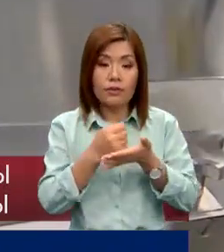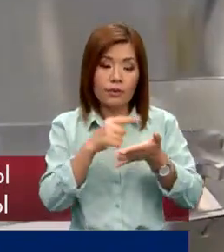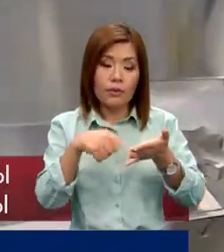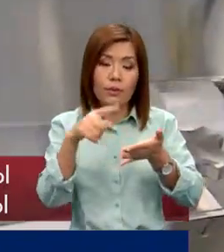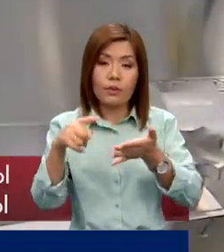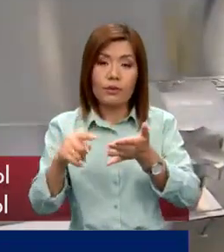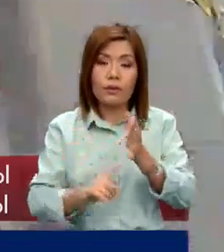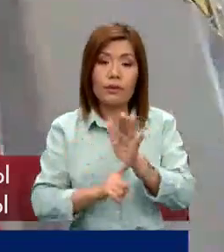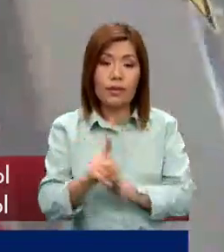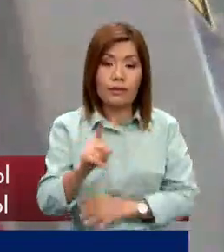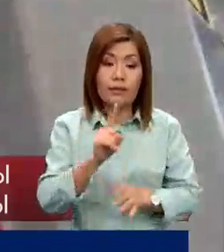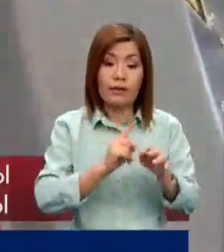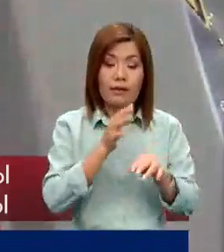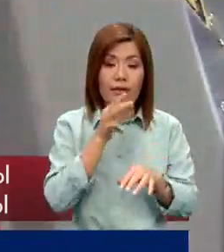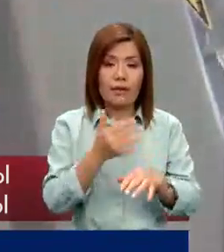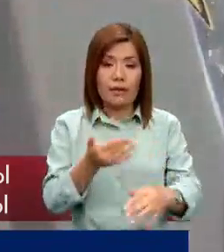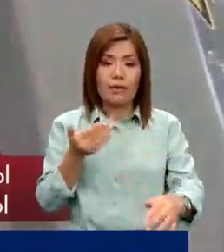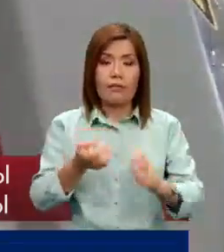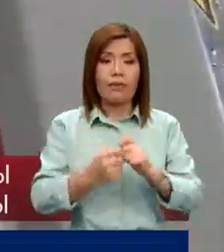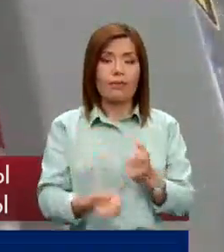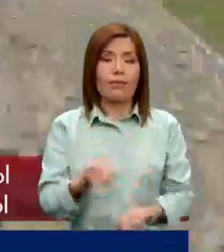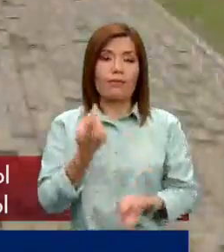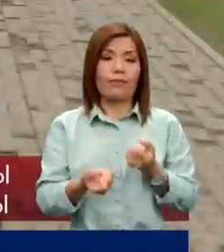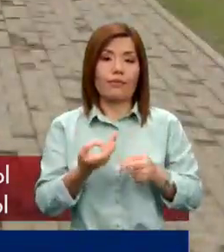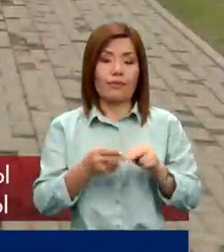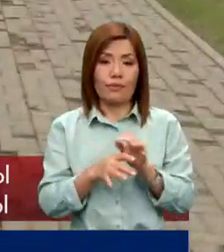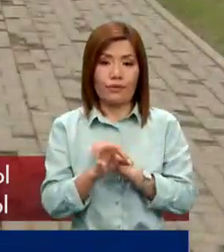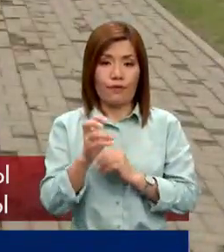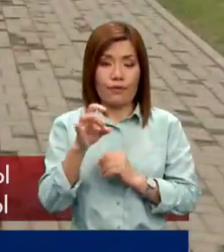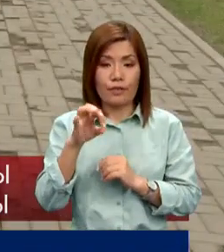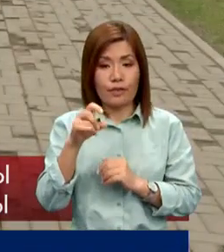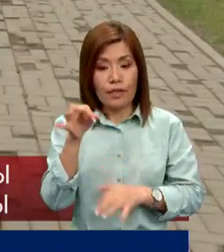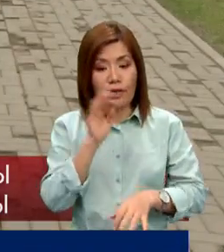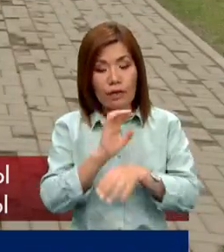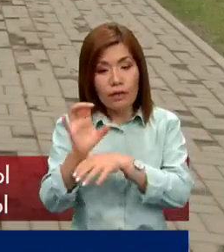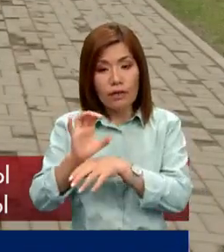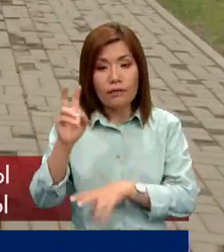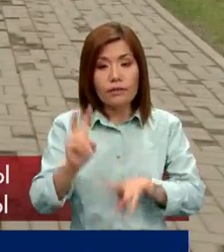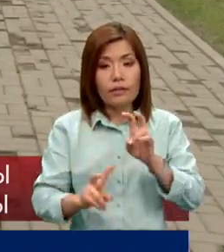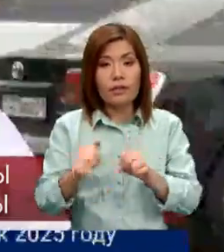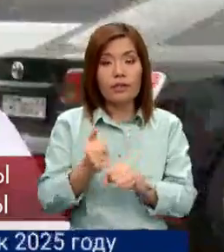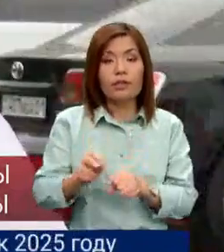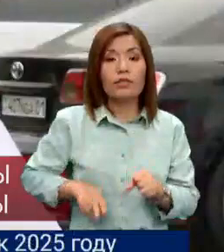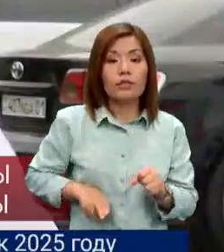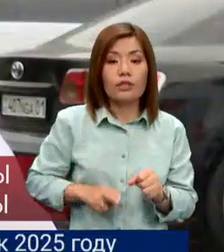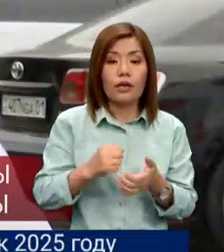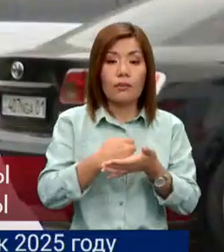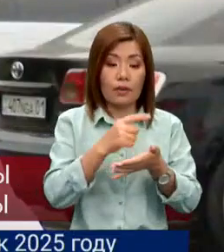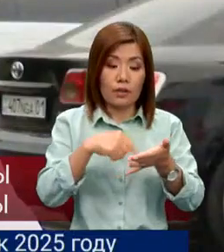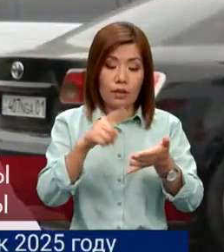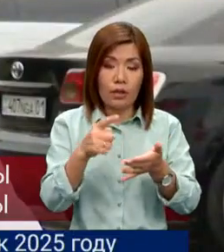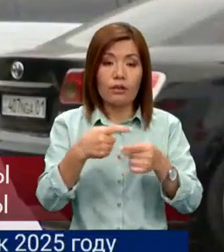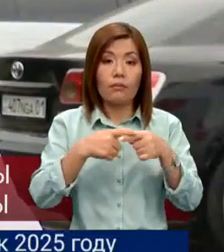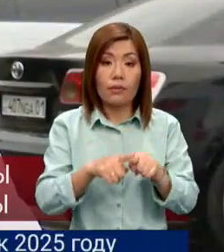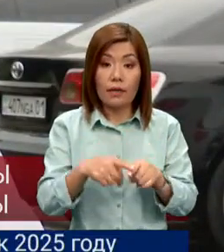кірісті, бірақ басталмай жатып жыры көбеюде. Мәселен, фармацевтикалық өнімдерді өндірушілер қауымдастығының директоры таңбалауға керек құралдарды